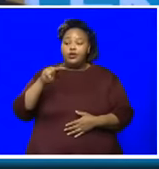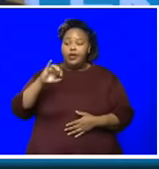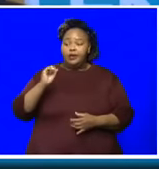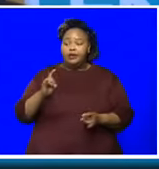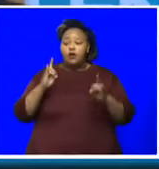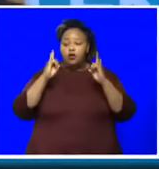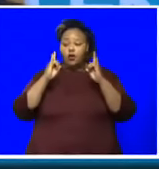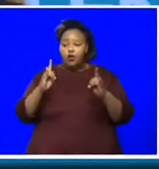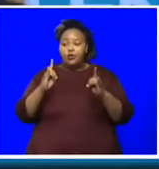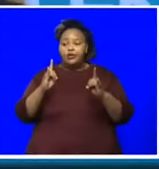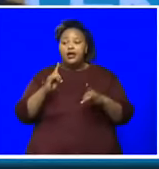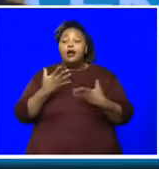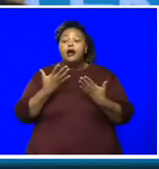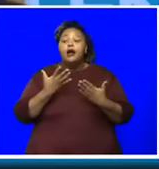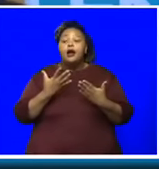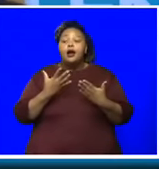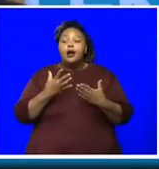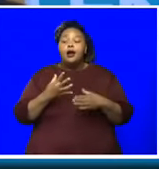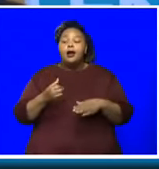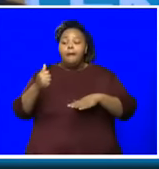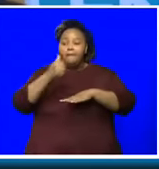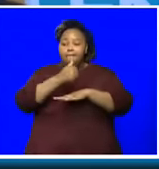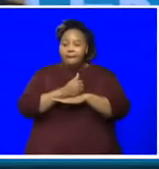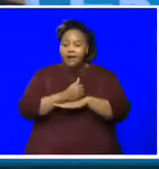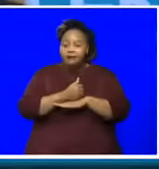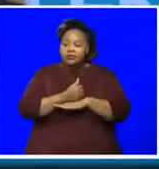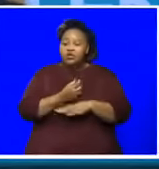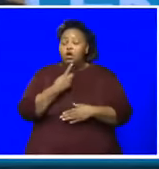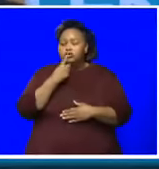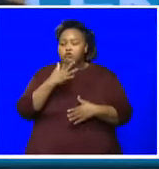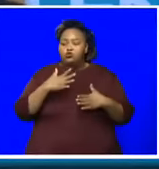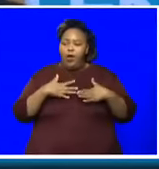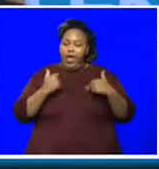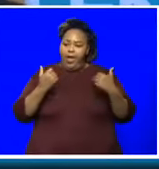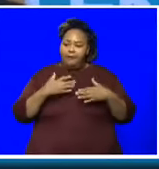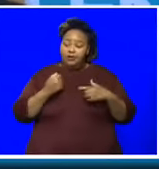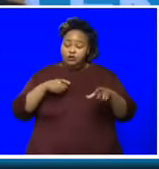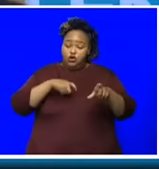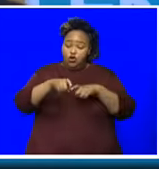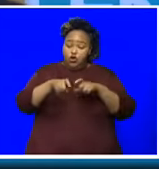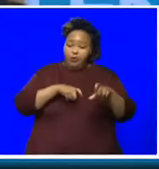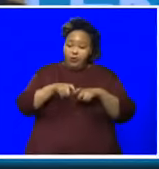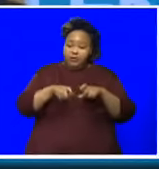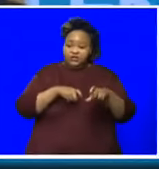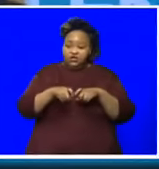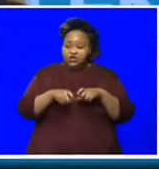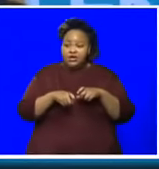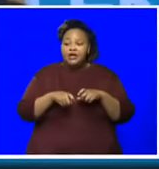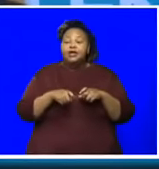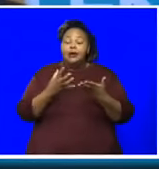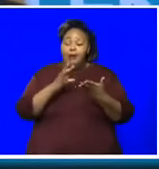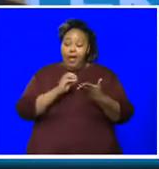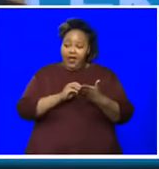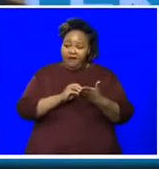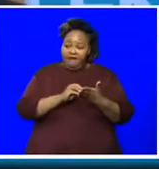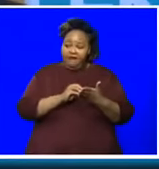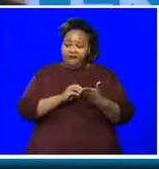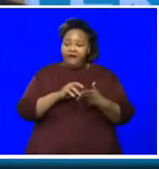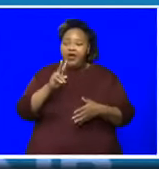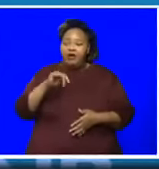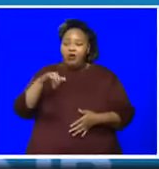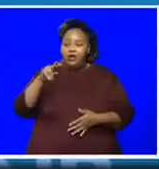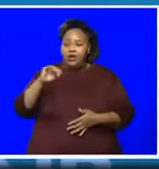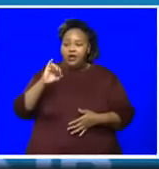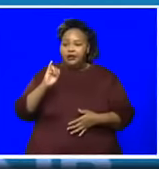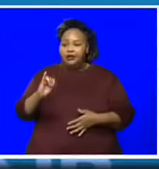ukuthi lo mncintiswano utawubanjelwa kule nkundla le. Kanti kuyena-ke lobuke yona i-Sunshine Tour. Nayo ivetile ukuthi lo mdlalo utabasezingeni